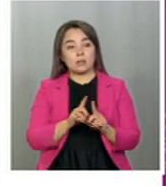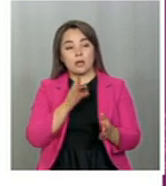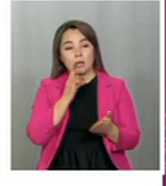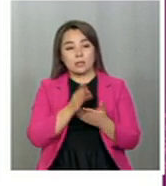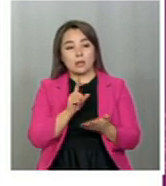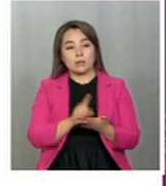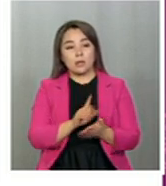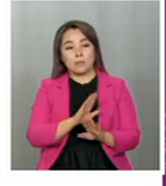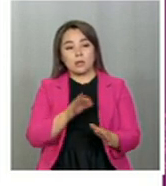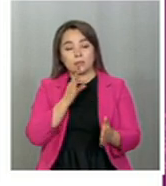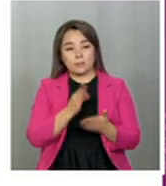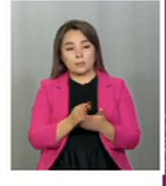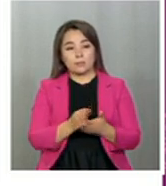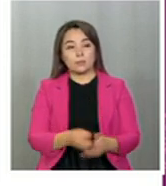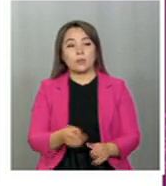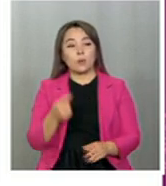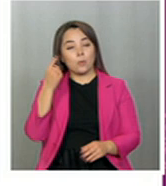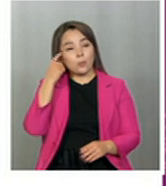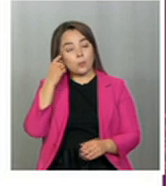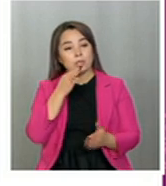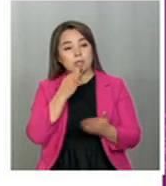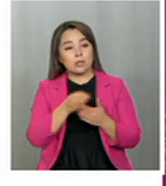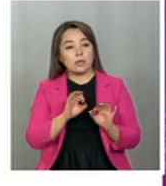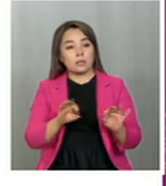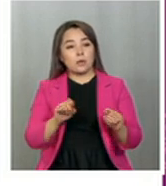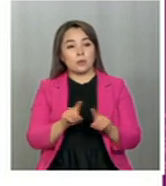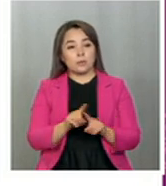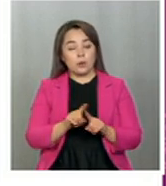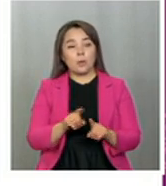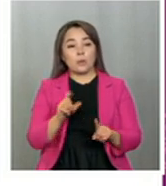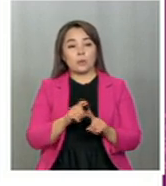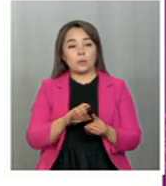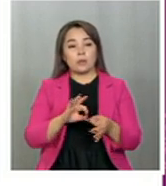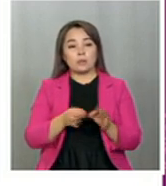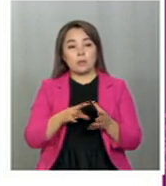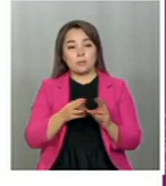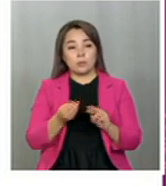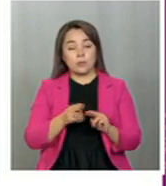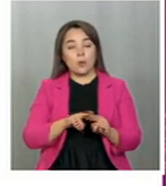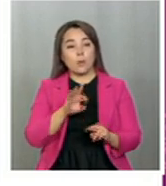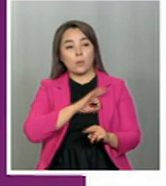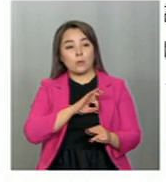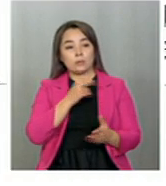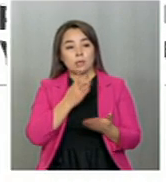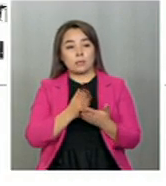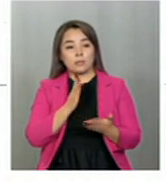емес. Ойды жеткізу барысында сөз оралымдары қолданылады.